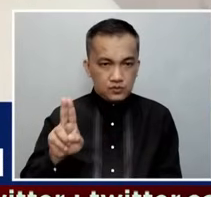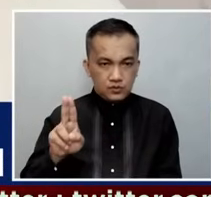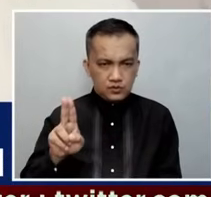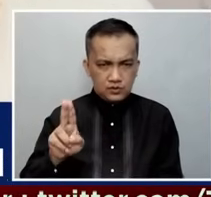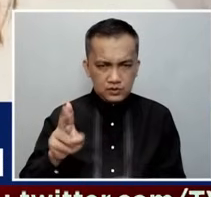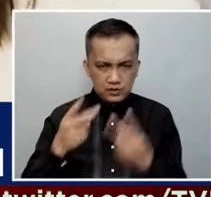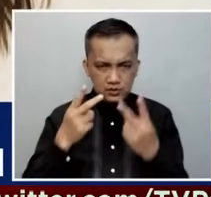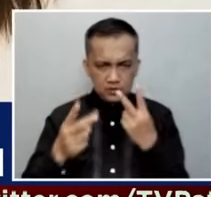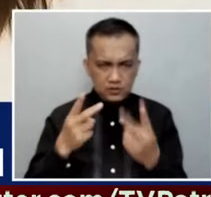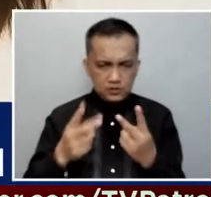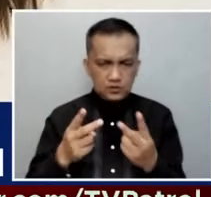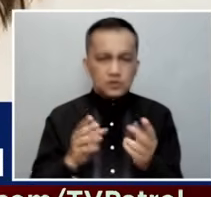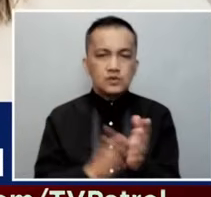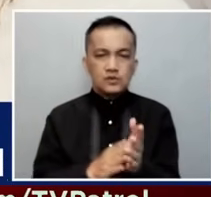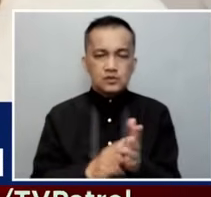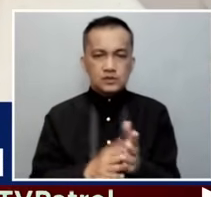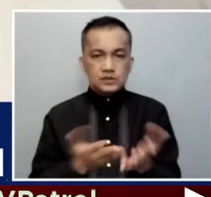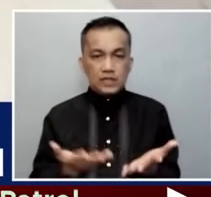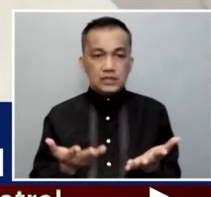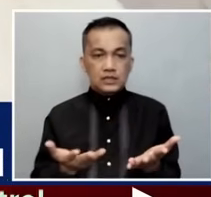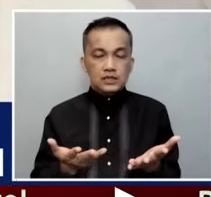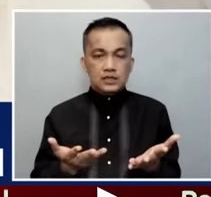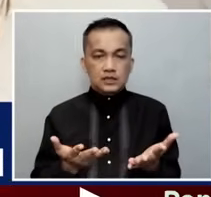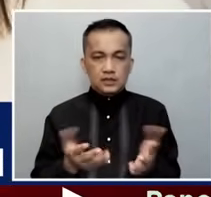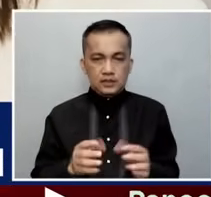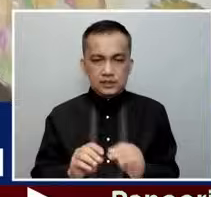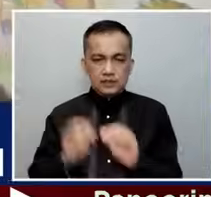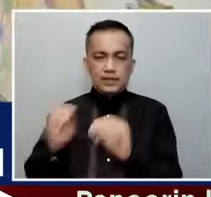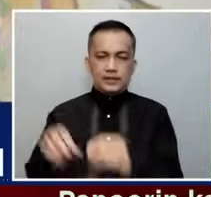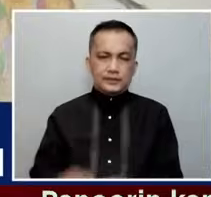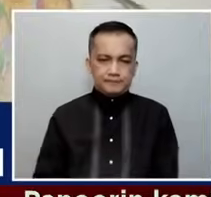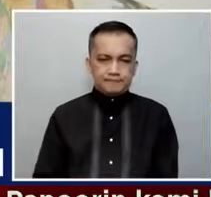po namin sa school kung saan po nila ipapalagay.